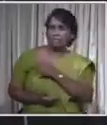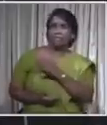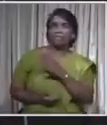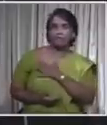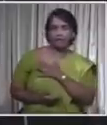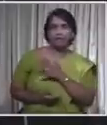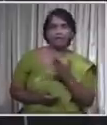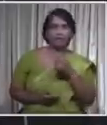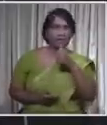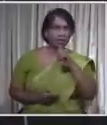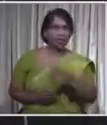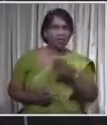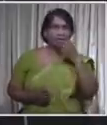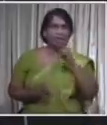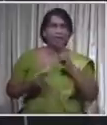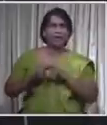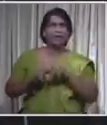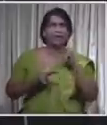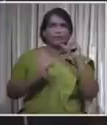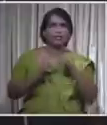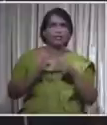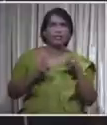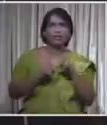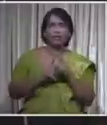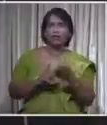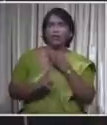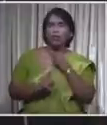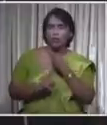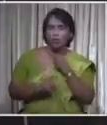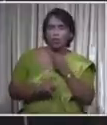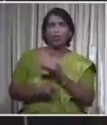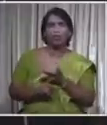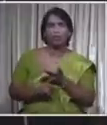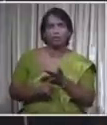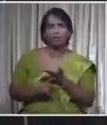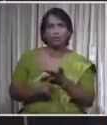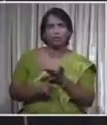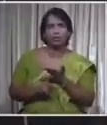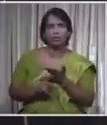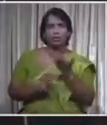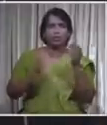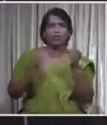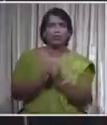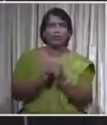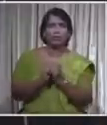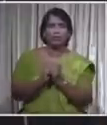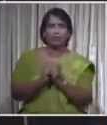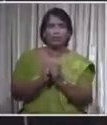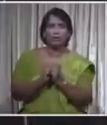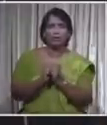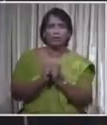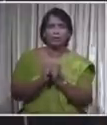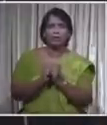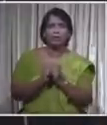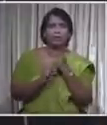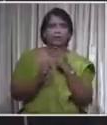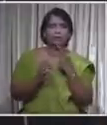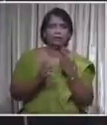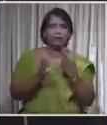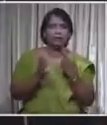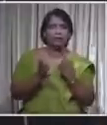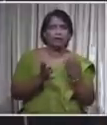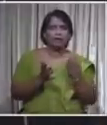එක මේ සම්මත නොවිච්ච FCID එක බොරු FCID එකක් දාලා ඕගොල්ලෝ මොකද කරේ අර රවි වෛද්‍ය ලංකාරය කියන මිනිහව